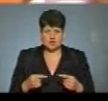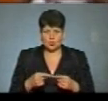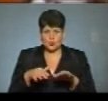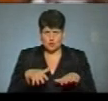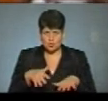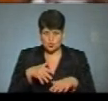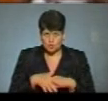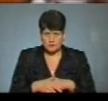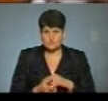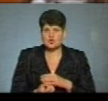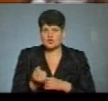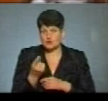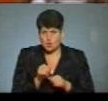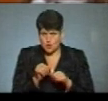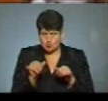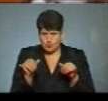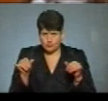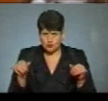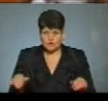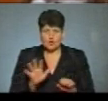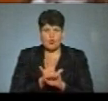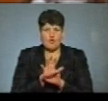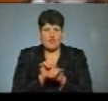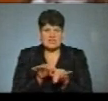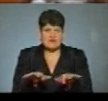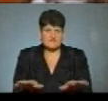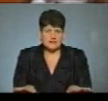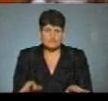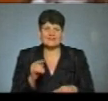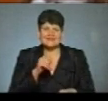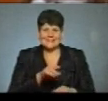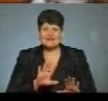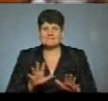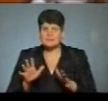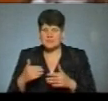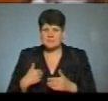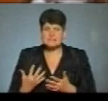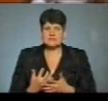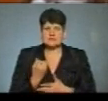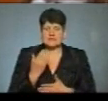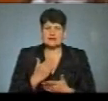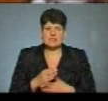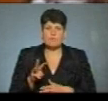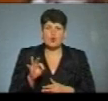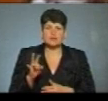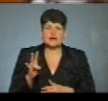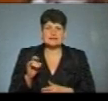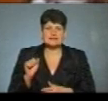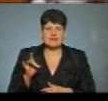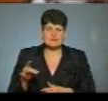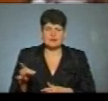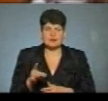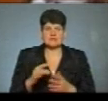області. Сьогодні ми чітко розуміємо, що джерело розповсюдження коронавірусу по тих випадках, які ми виявили,